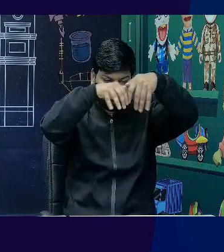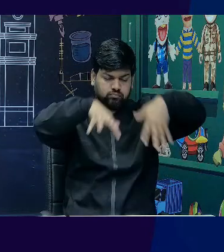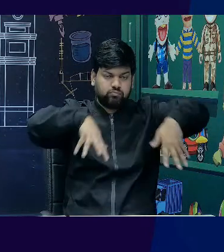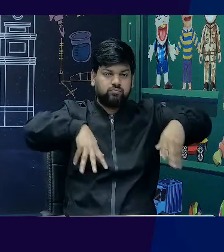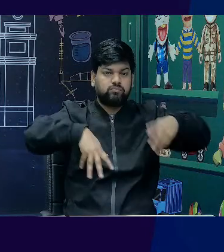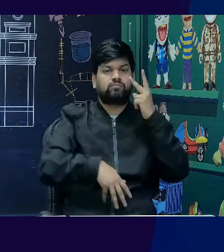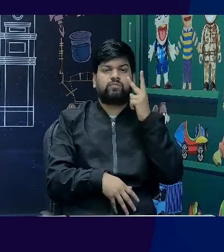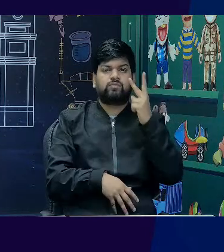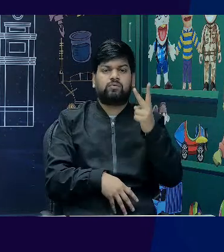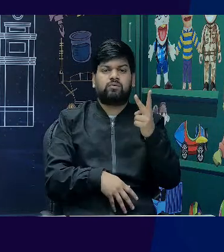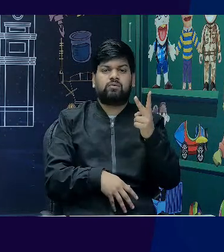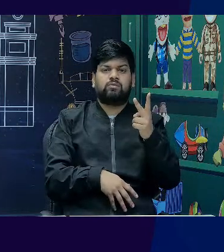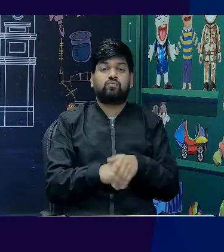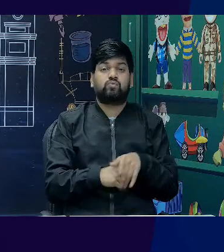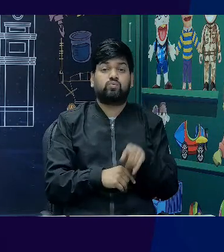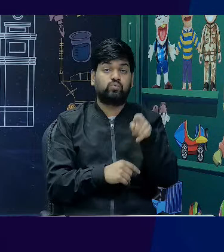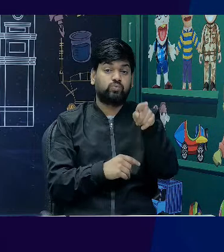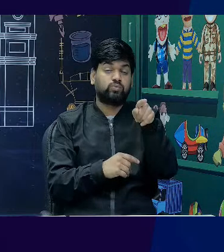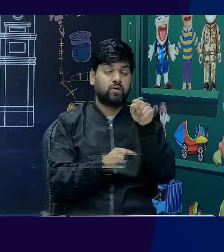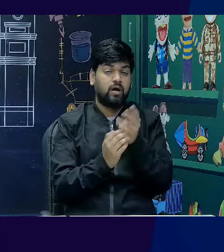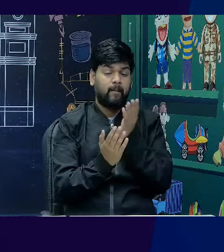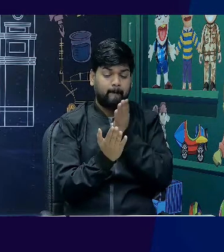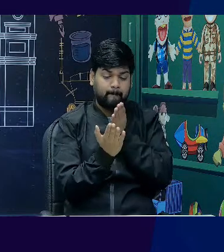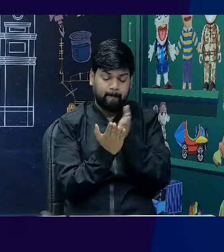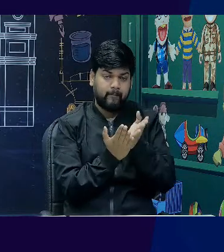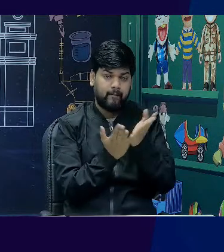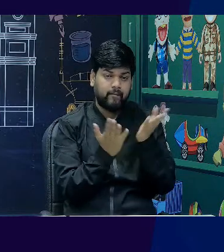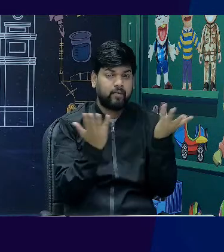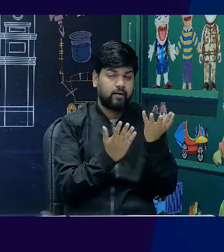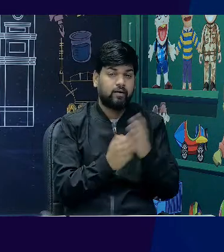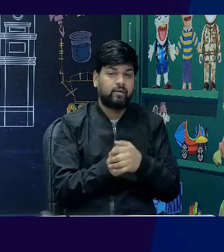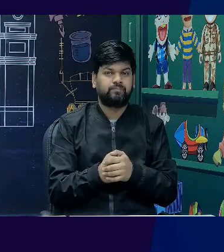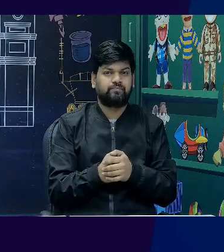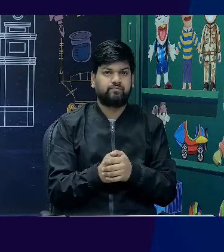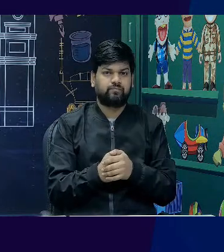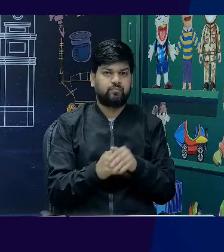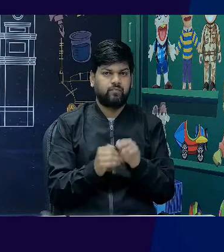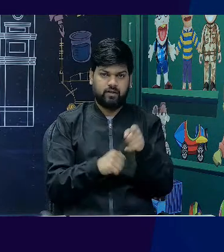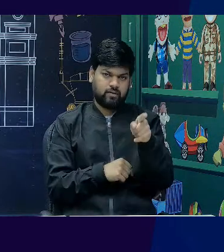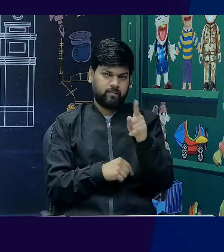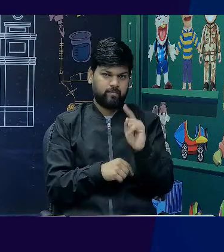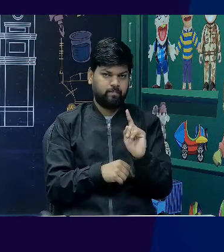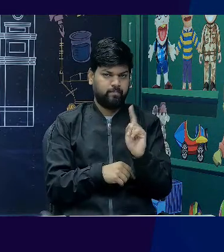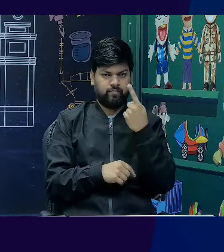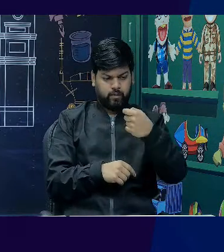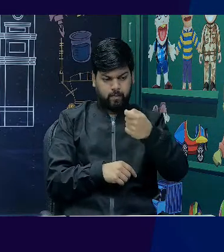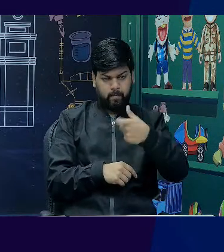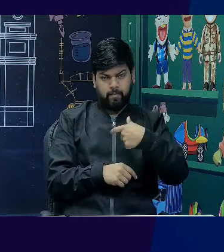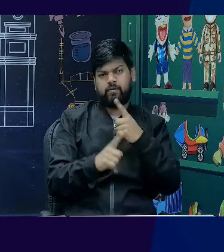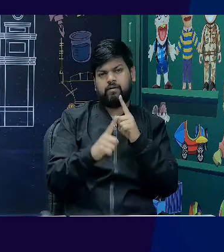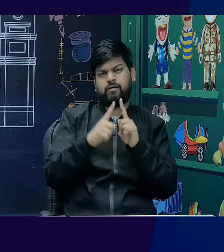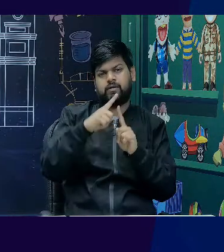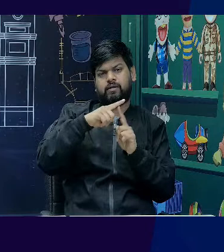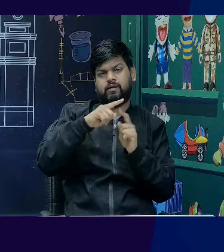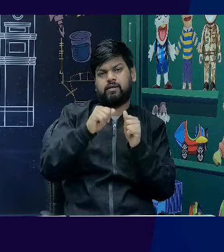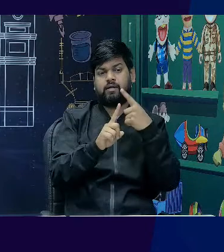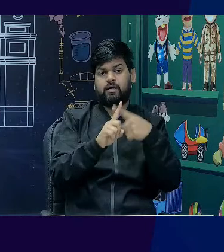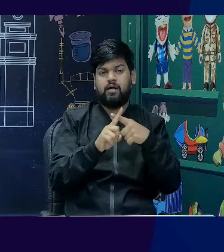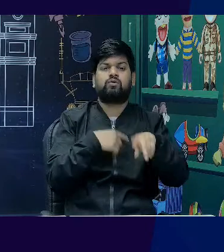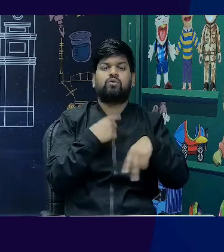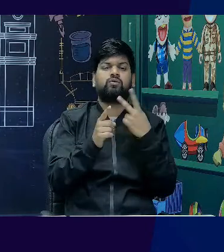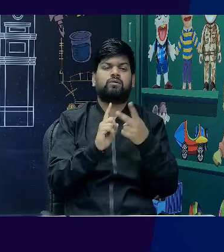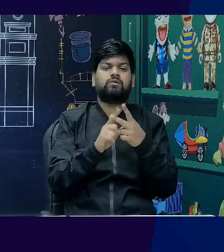हैं. So आपके direct tax में आ जाएगा आपका income tax, corporate tax, estate tax, gift tax. Similarly